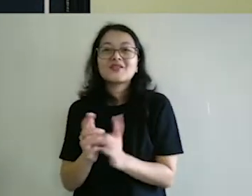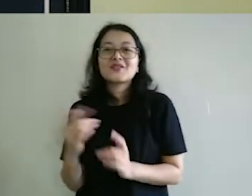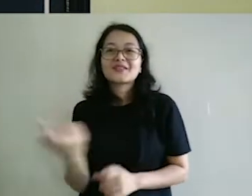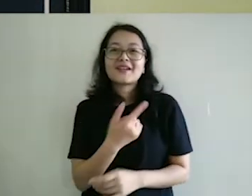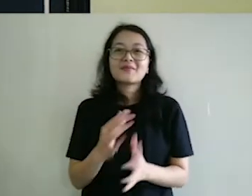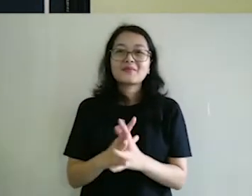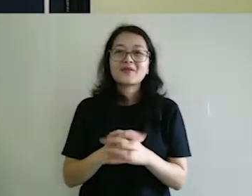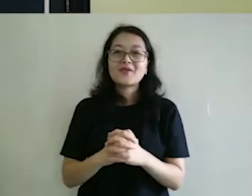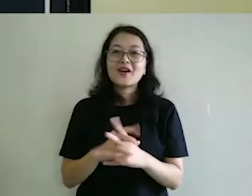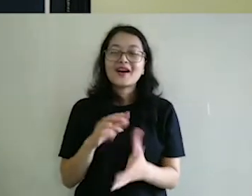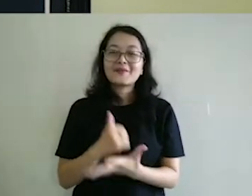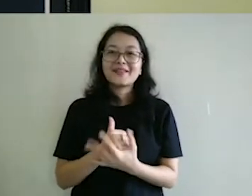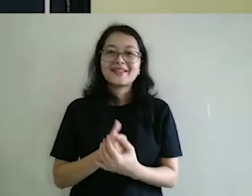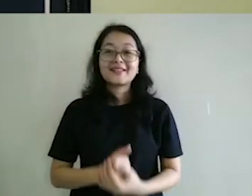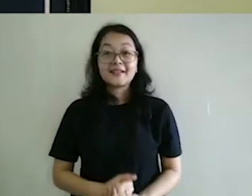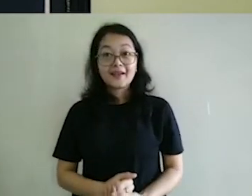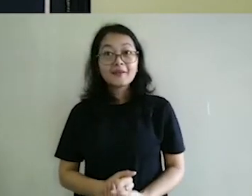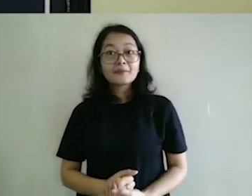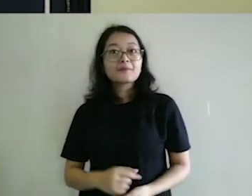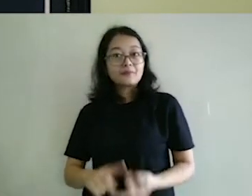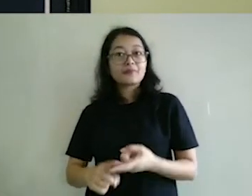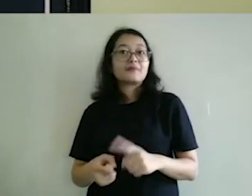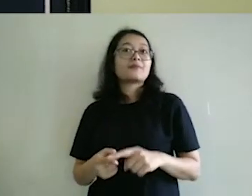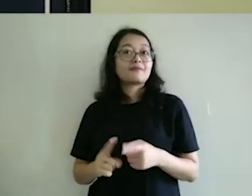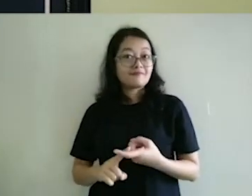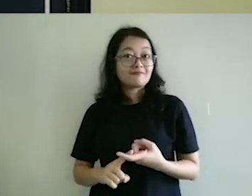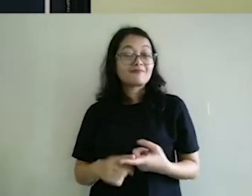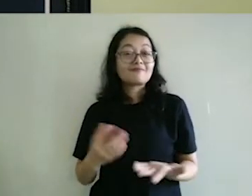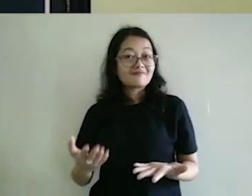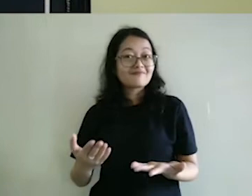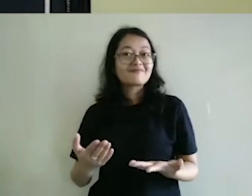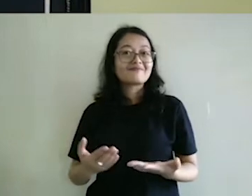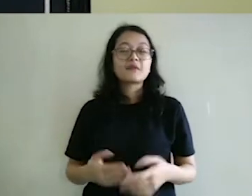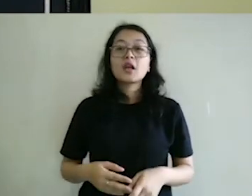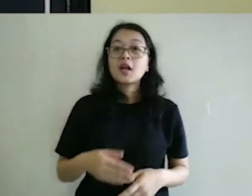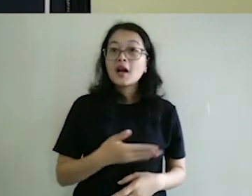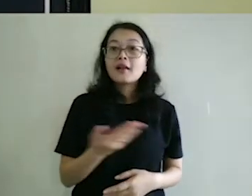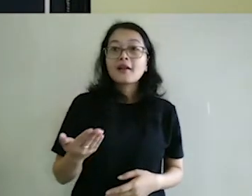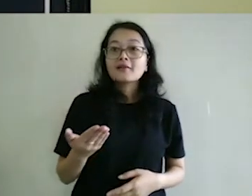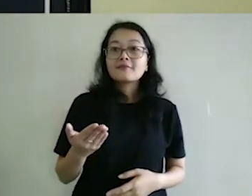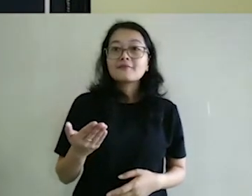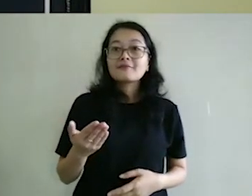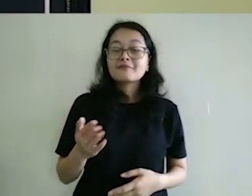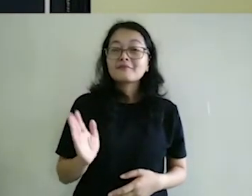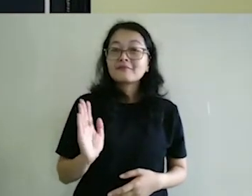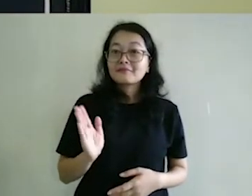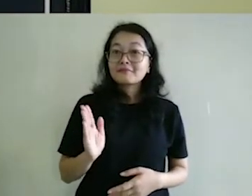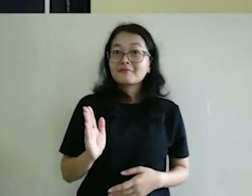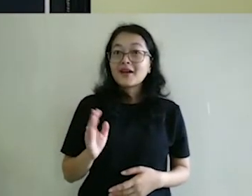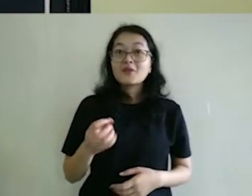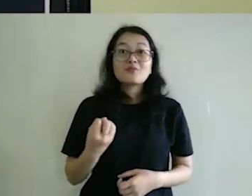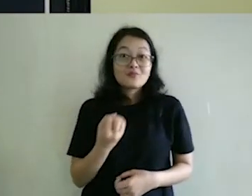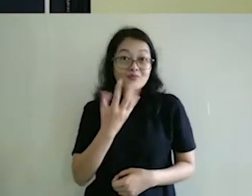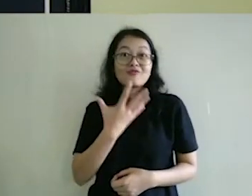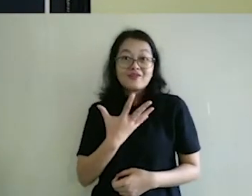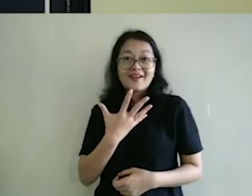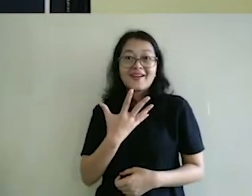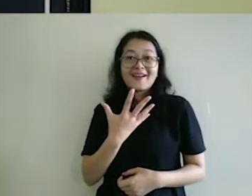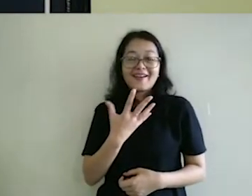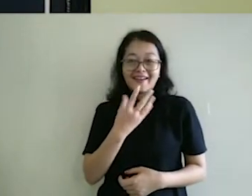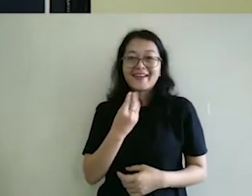Amin. Teman-teman, pernahkah teman-teman memberikan bunga